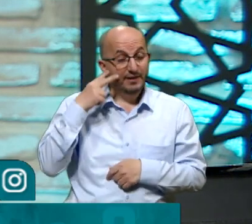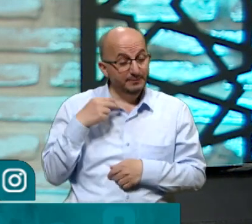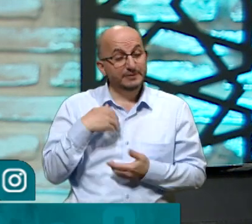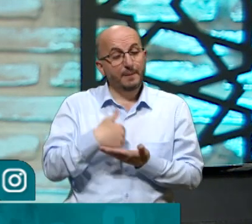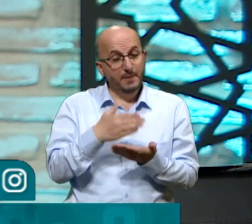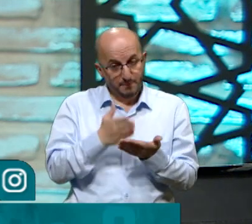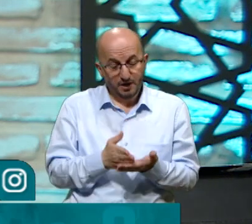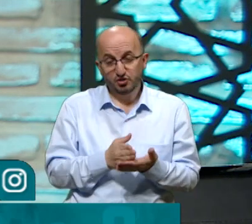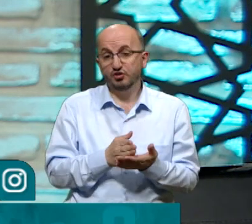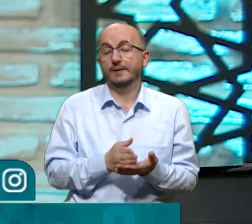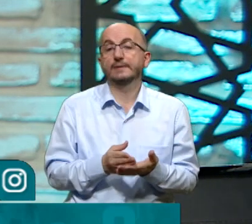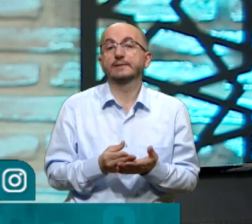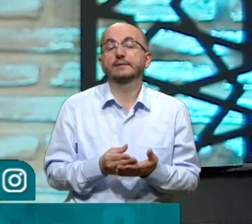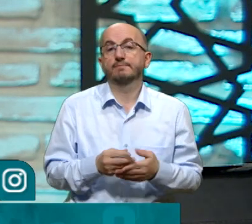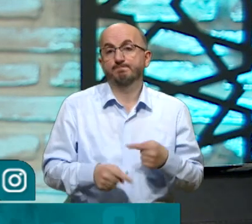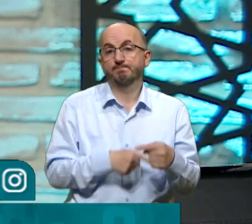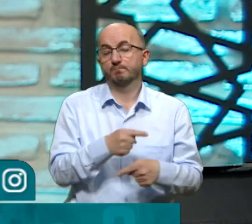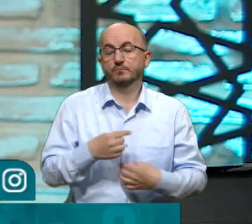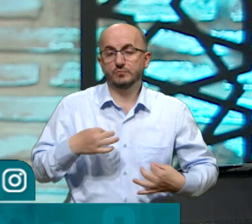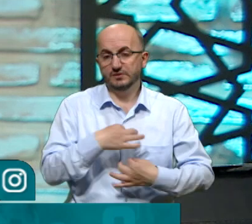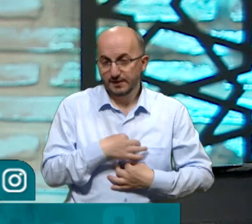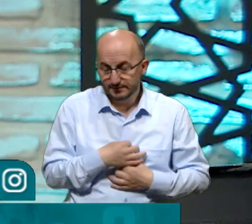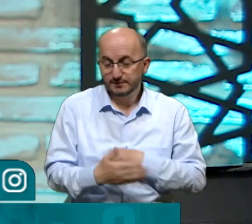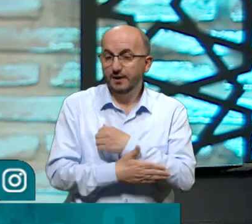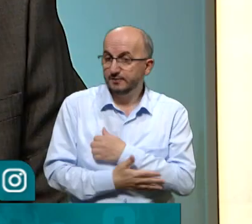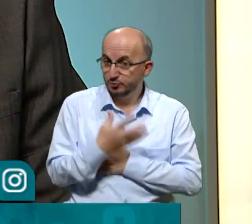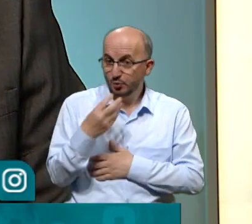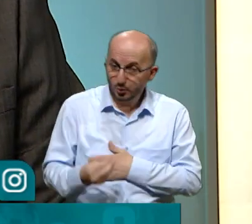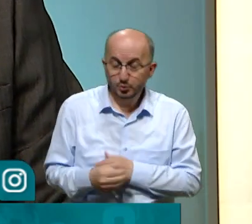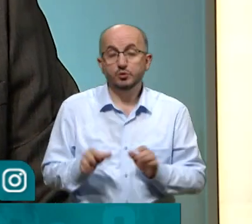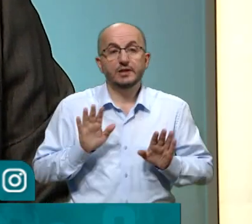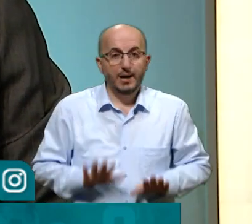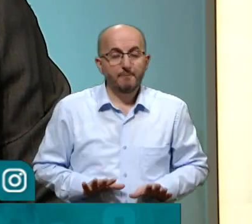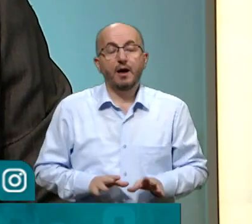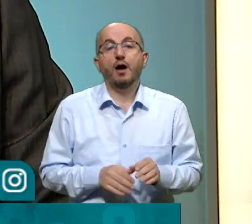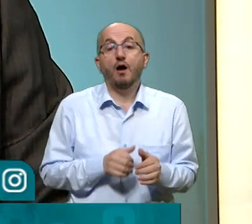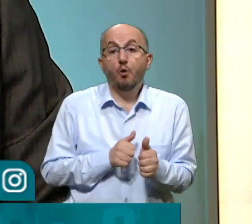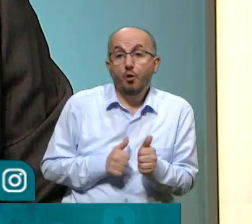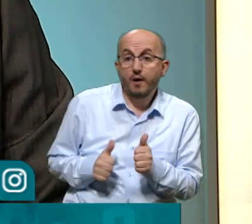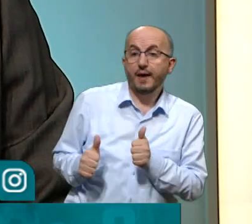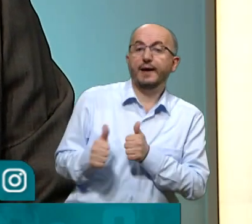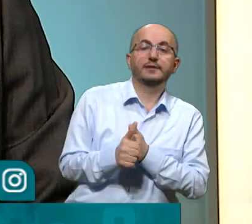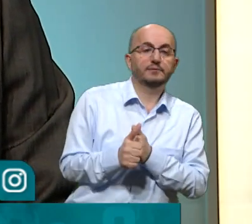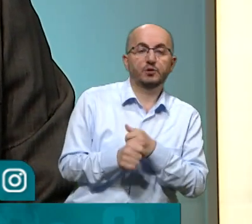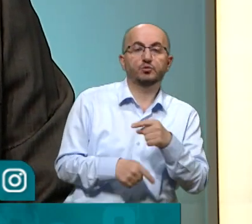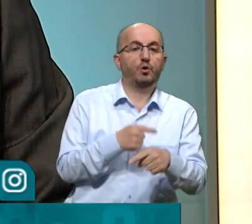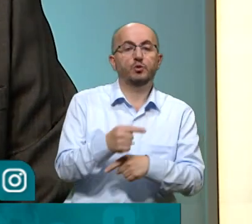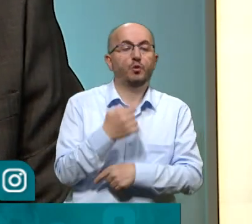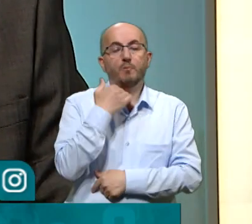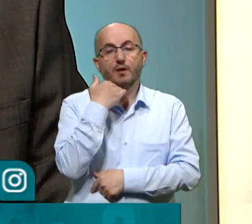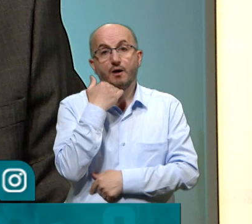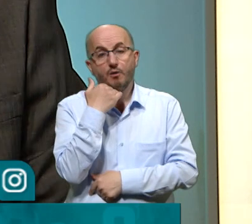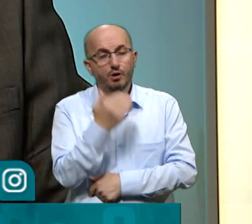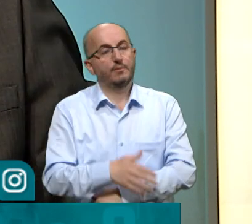parça elbet bir parçayı taşıyorlar hürmete de yardımcı oluruz ama öne geçme soy ve sopla